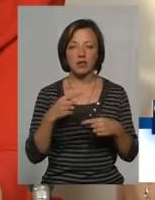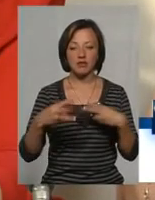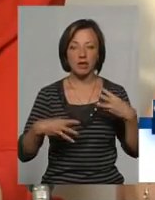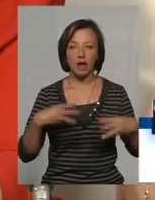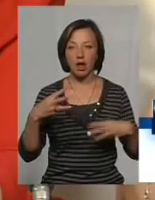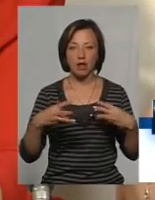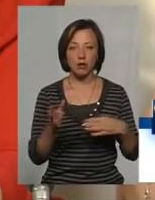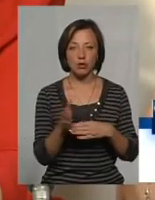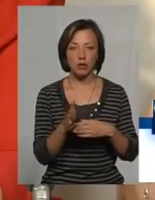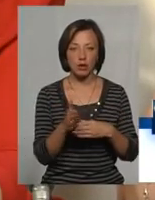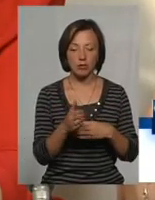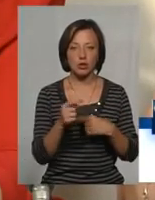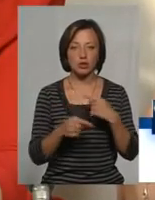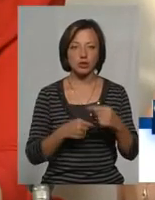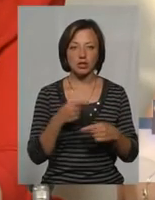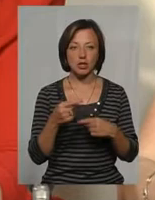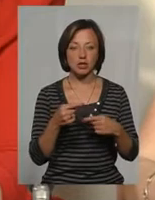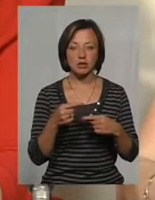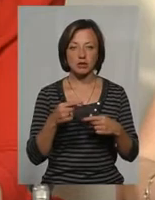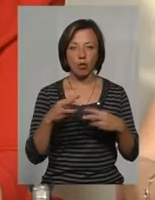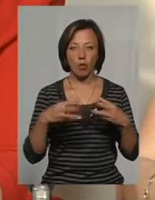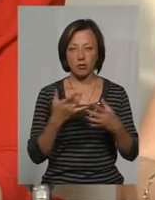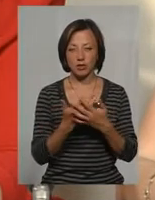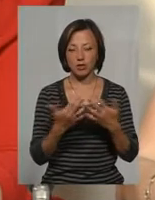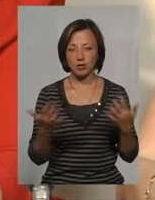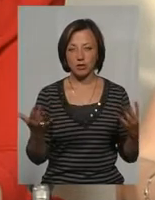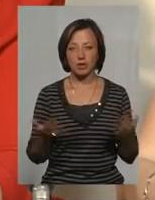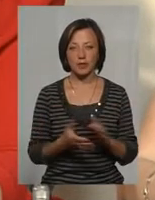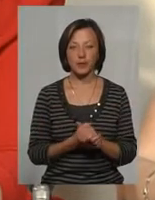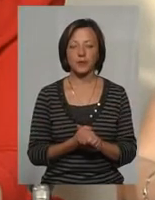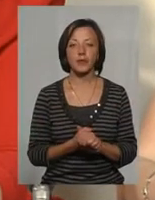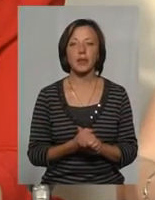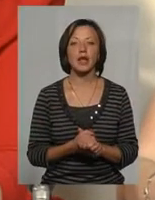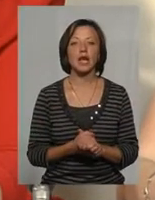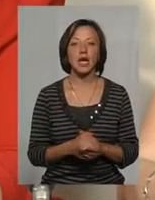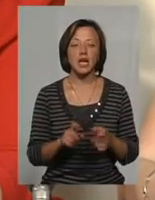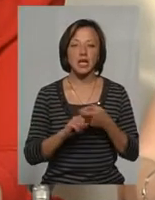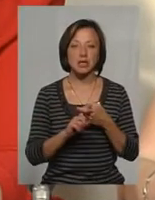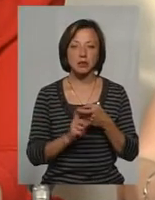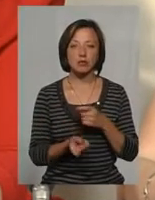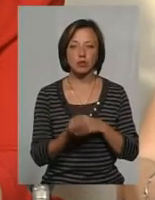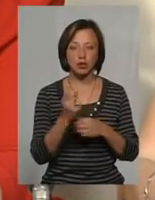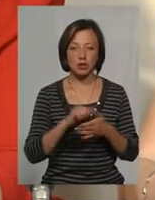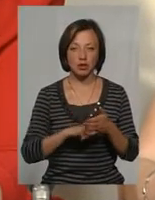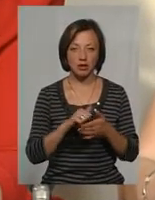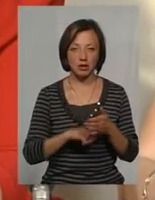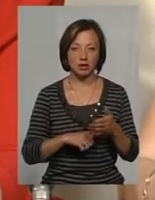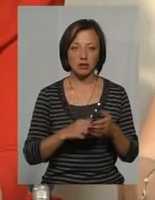рибу, через копченості різні. Тобто збудник, який слугує,